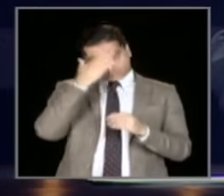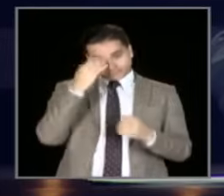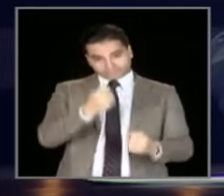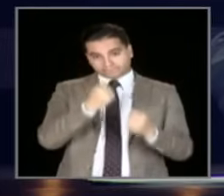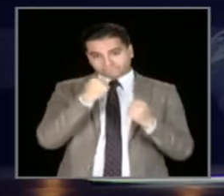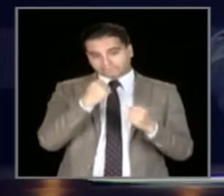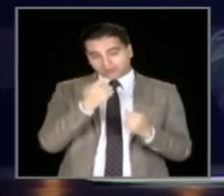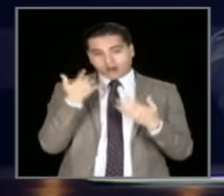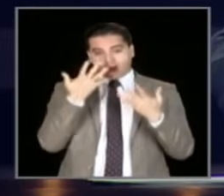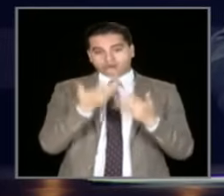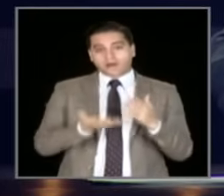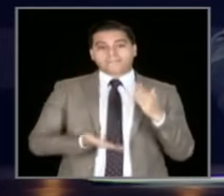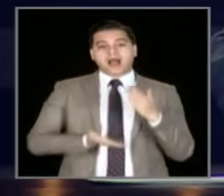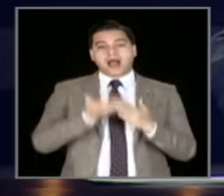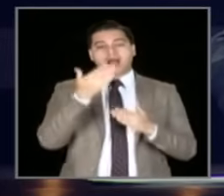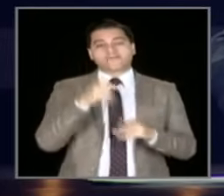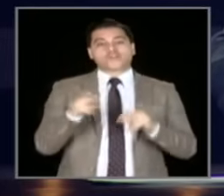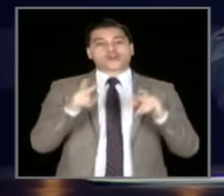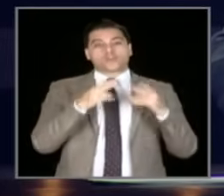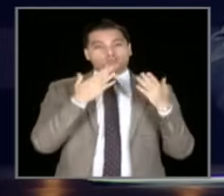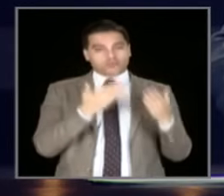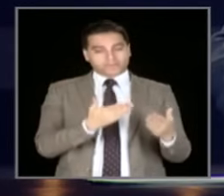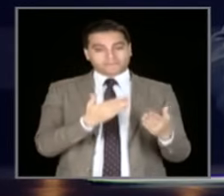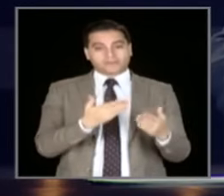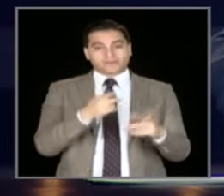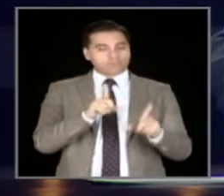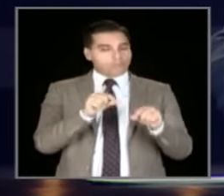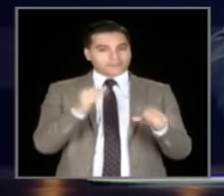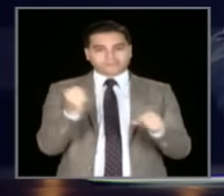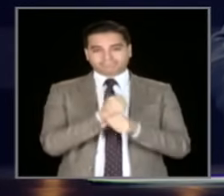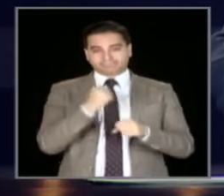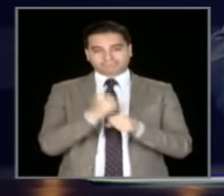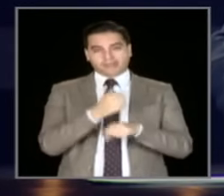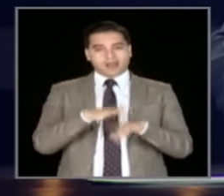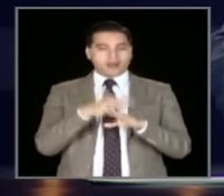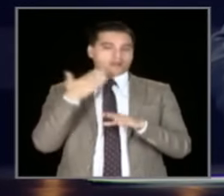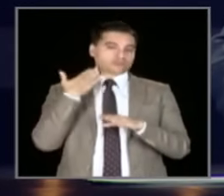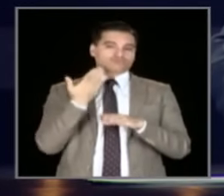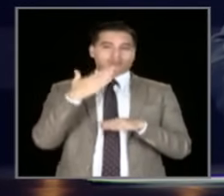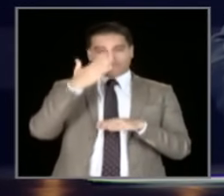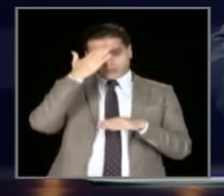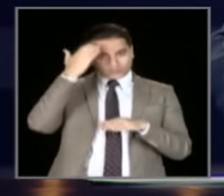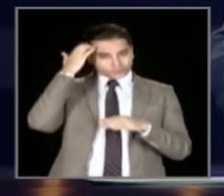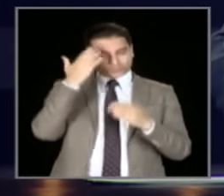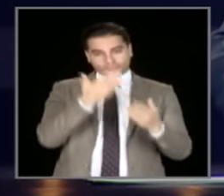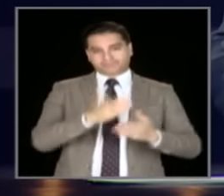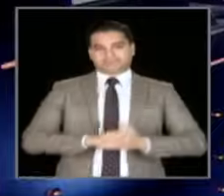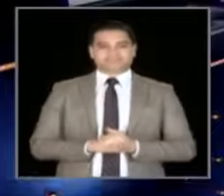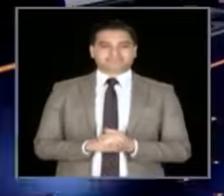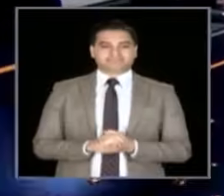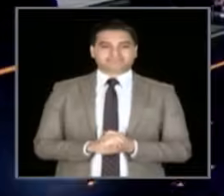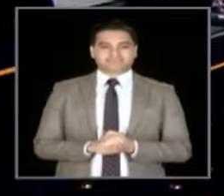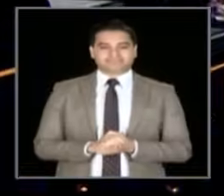صحيحة، أعلى سكور في الموسم. خير ممثل لوجه إبلي. رحب كلنا بجامعة